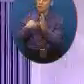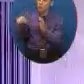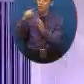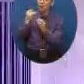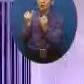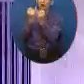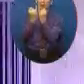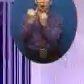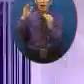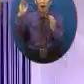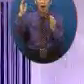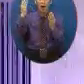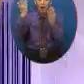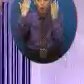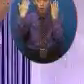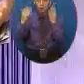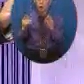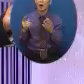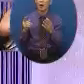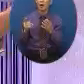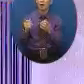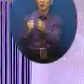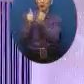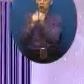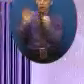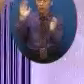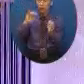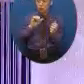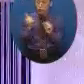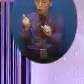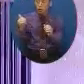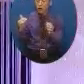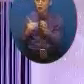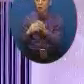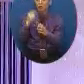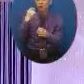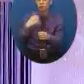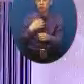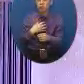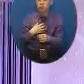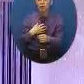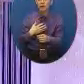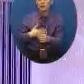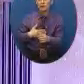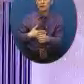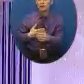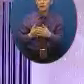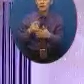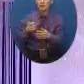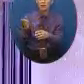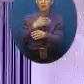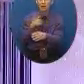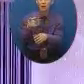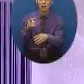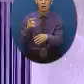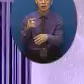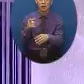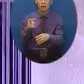근처 여학교에서 이러한 남자 중학생들이 죽음을 애도하는 분위기가 조성이 됐었고 그때